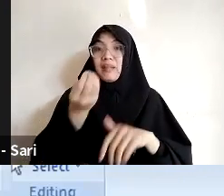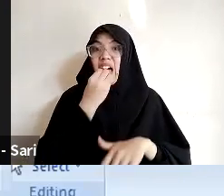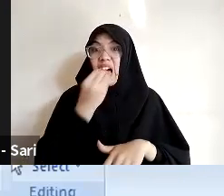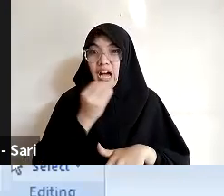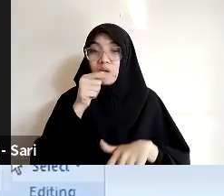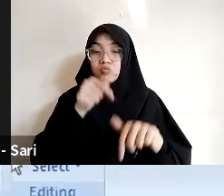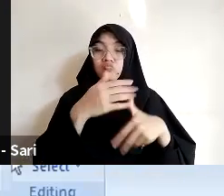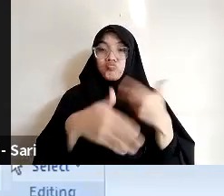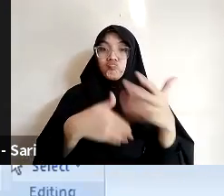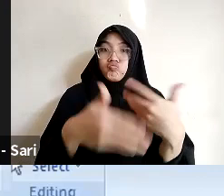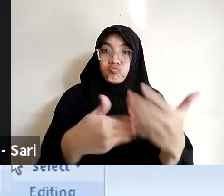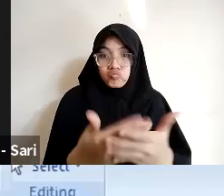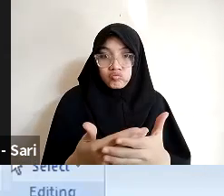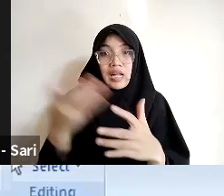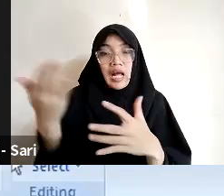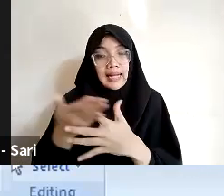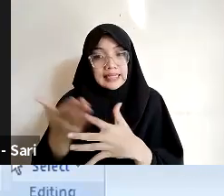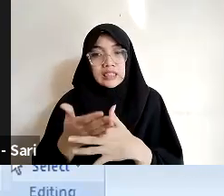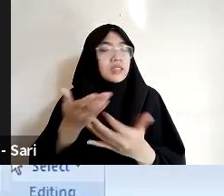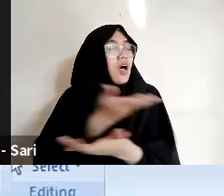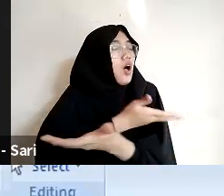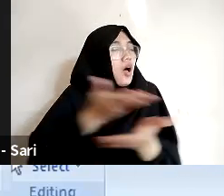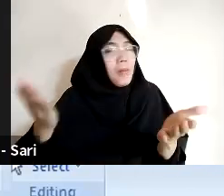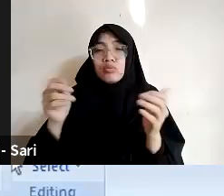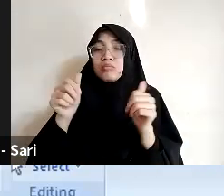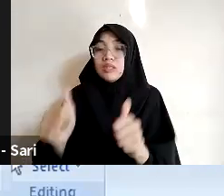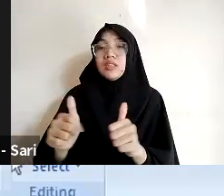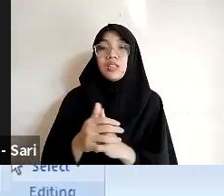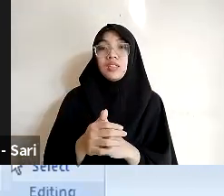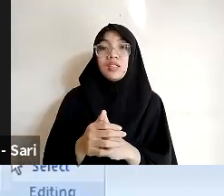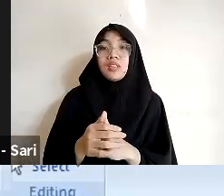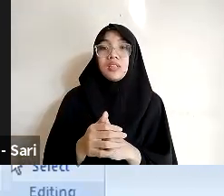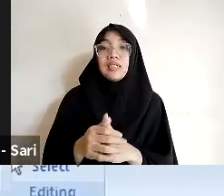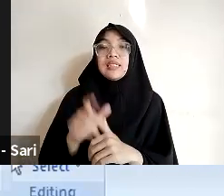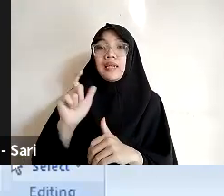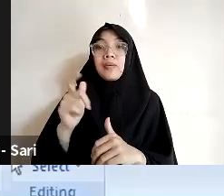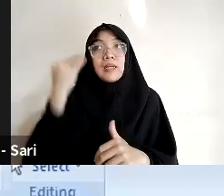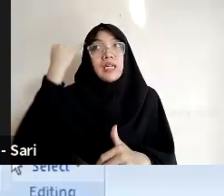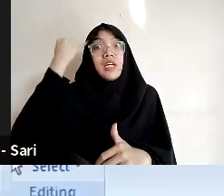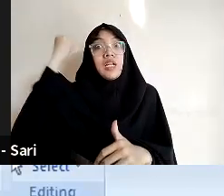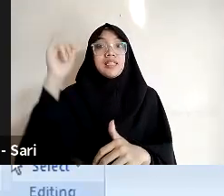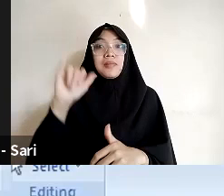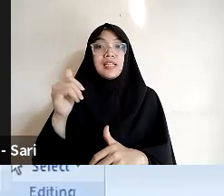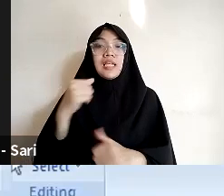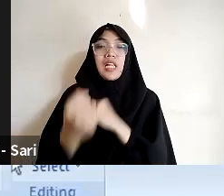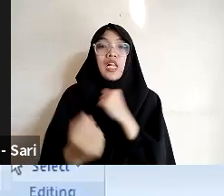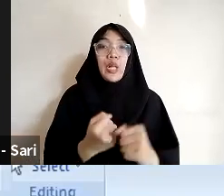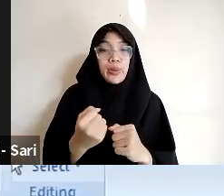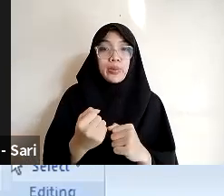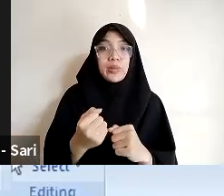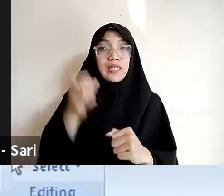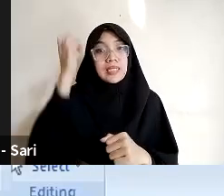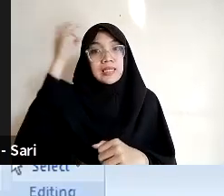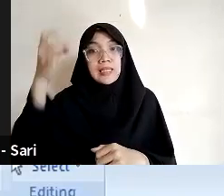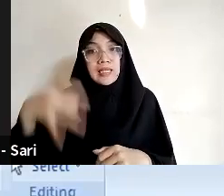kemudian bisa diakses oleh siapapun di era disrupsi ini, dijawab dengan mengembangkan gagasan seperti yang dilakukan di desa